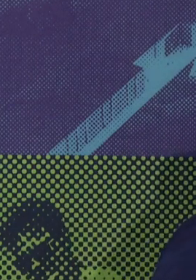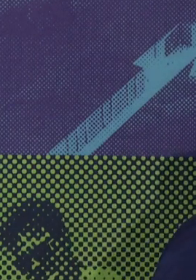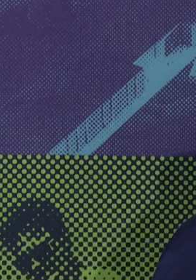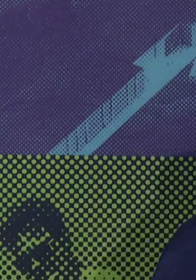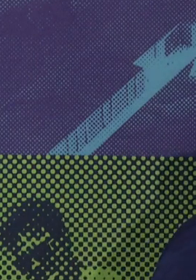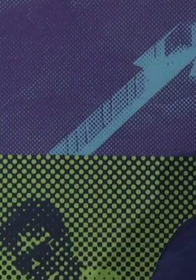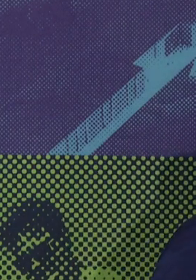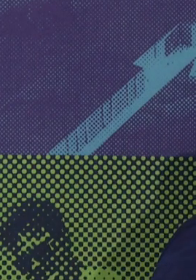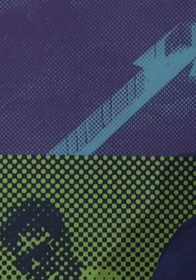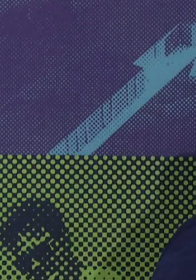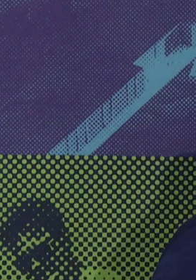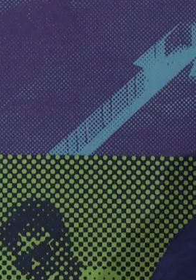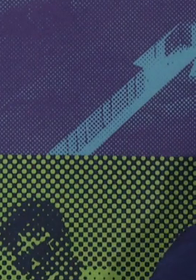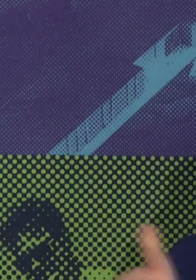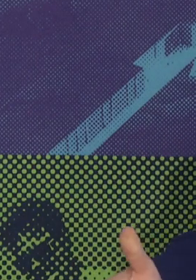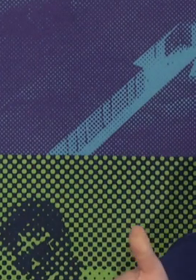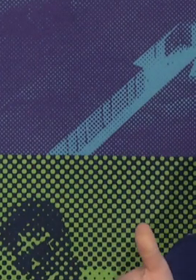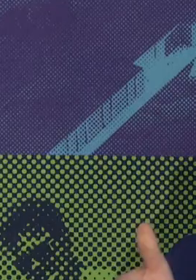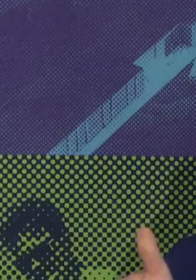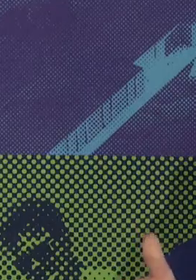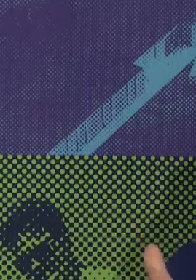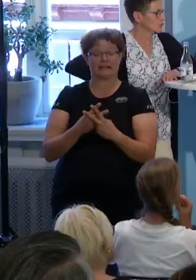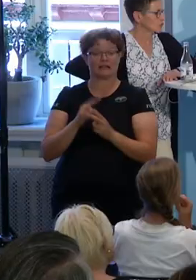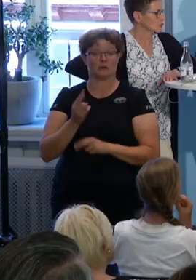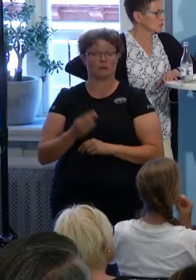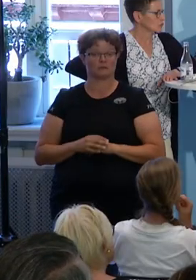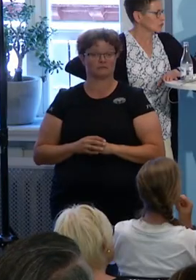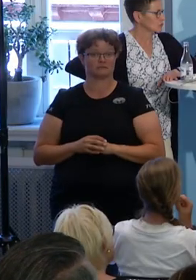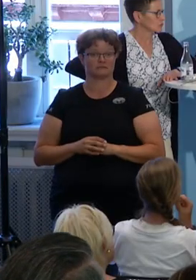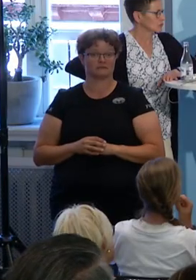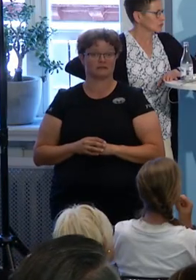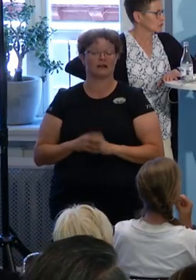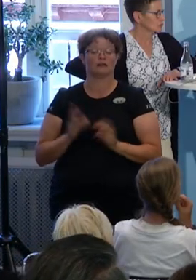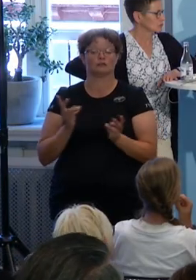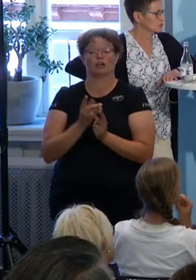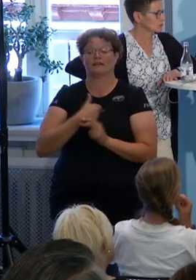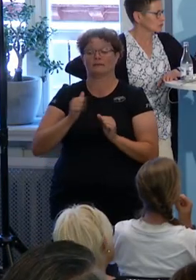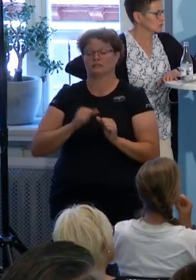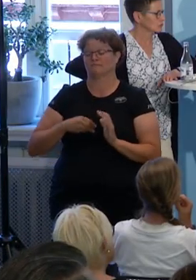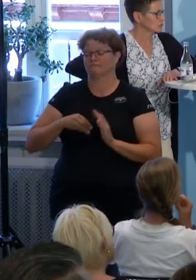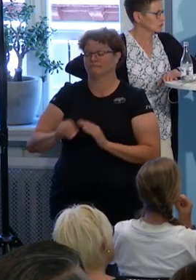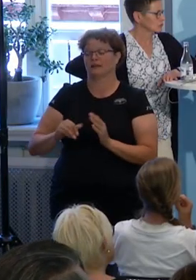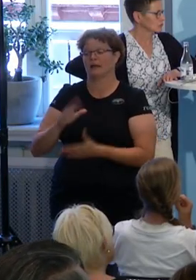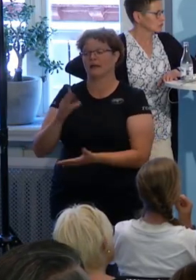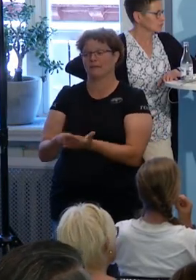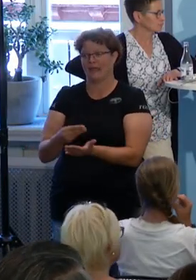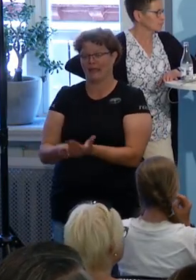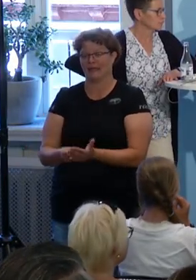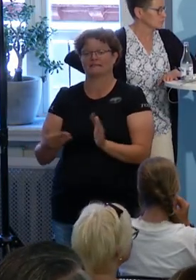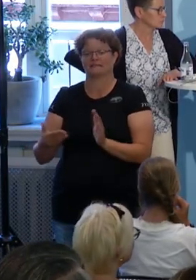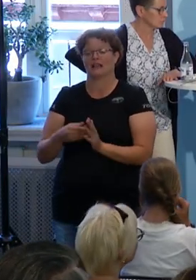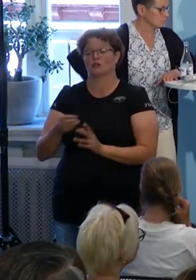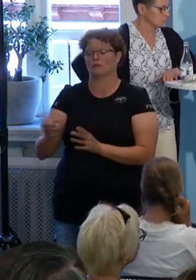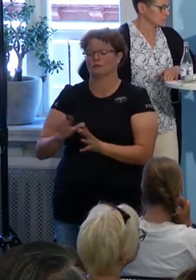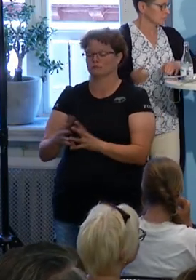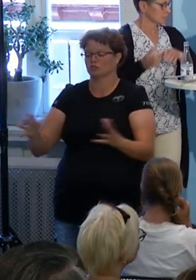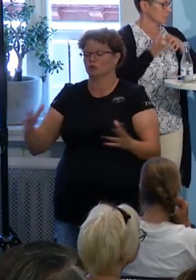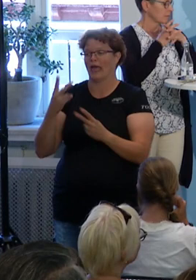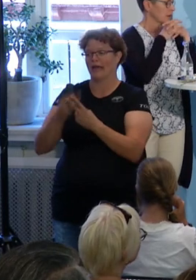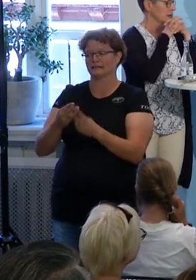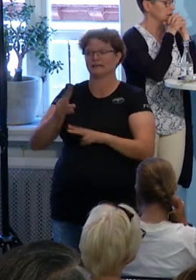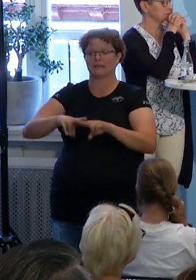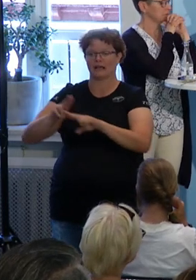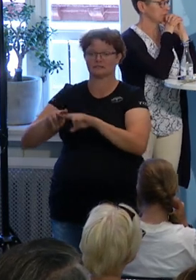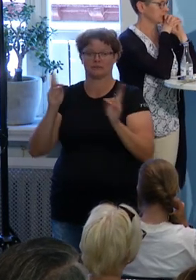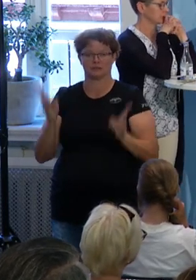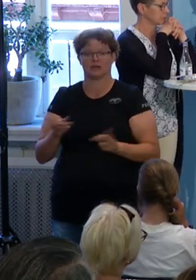våra häkten nu. Alltså, det gör då att vi behöver skjuta in mer pengar helt enkelt för att kunna bygga ut häktesplatsen också,